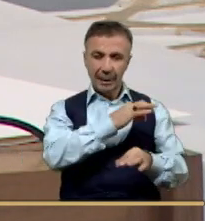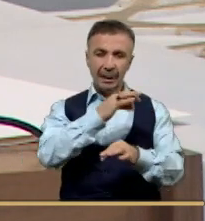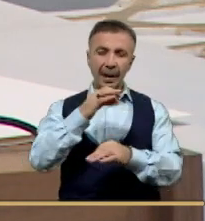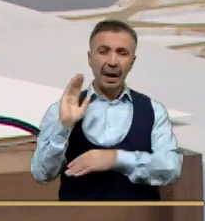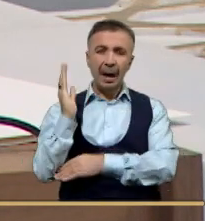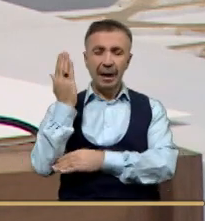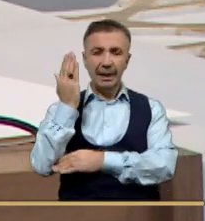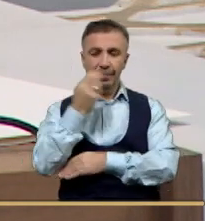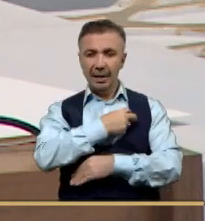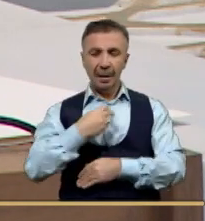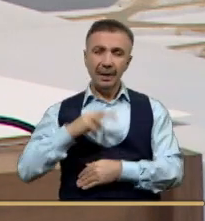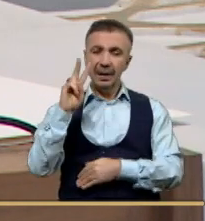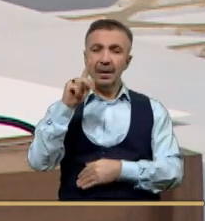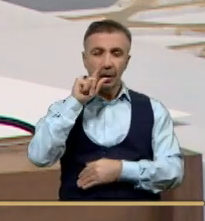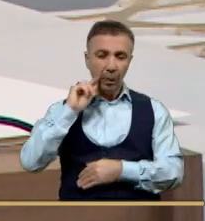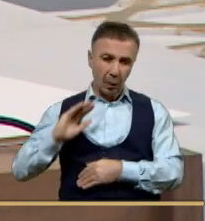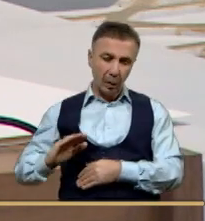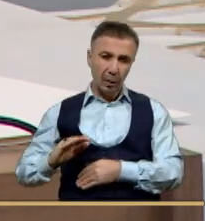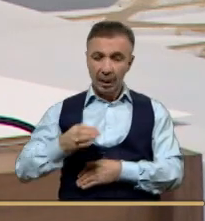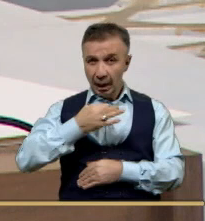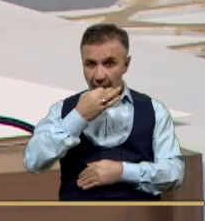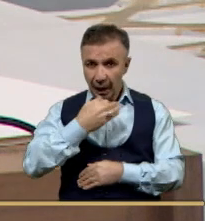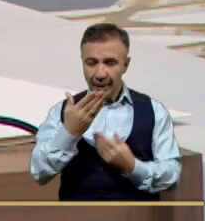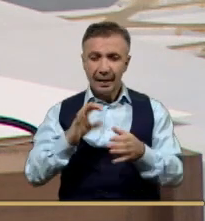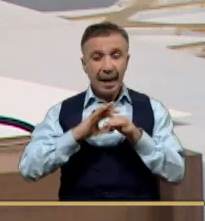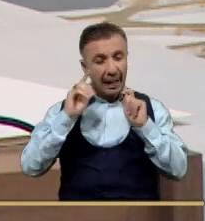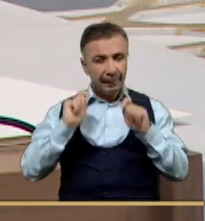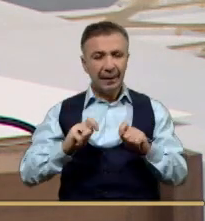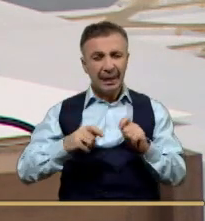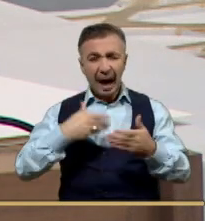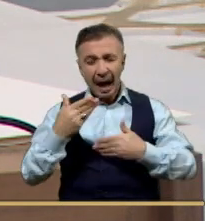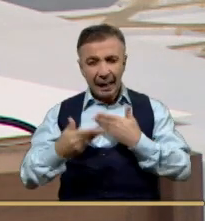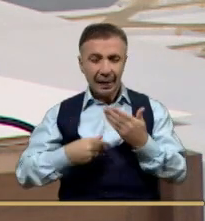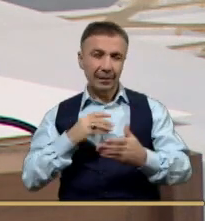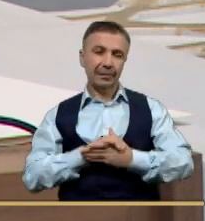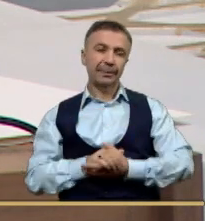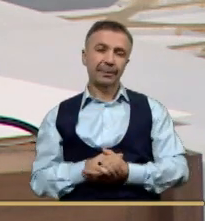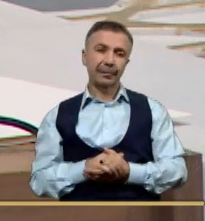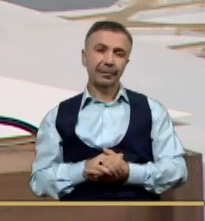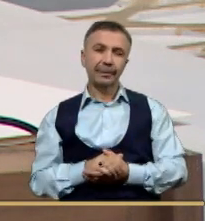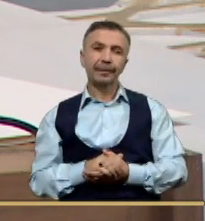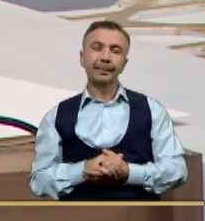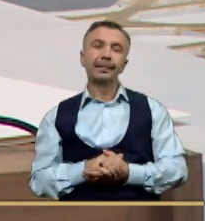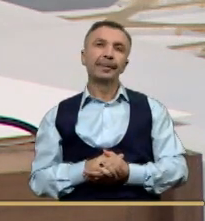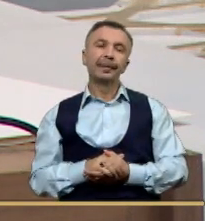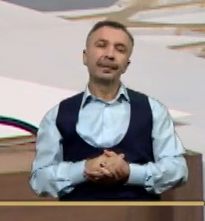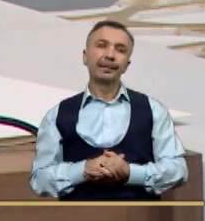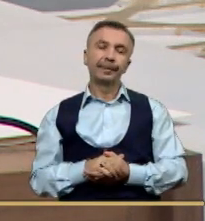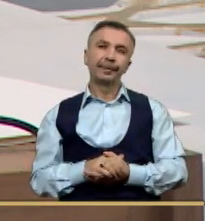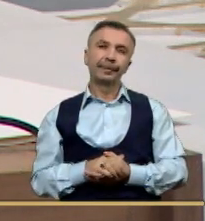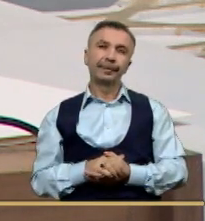haberini, onların ne yaptıklarını anlat. İz garrabe